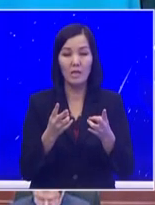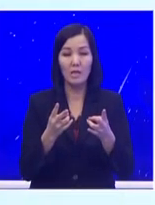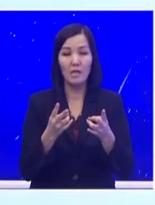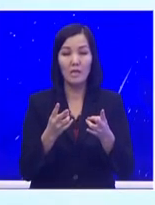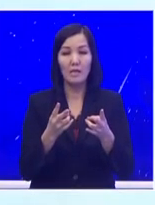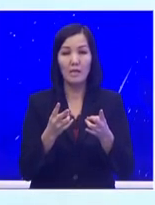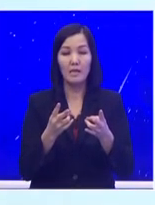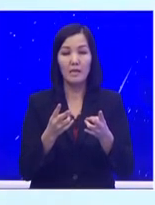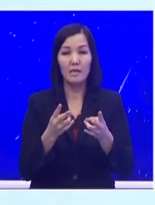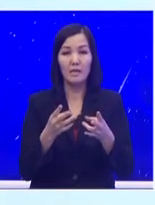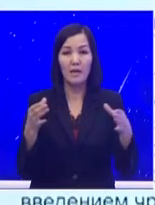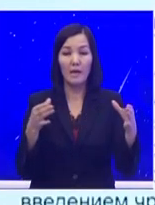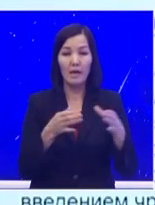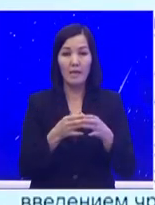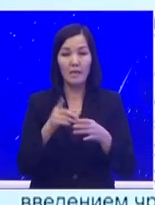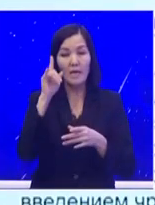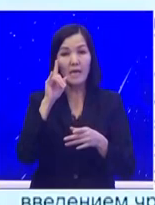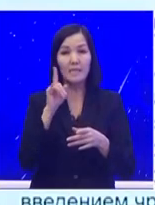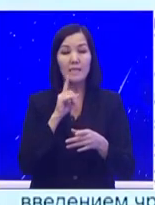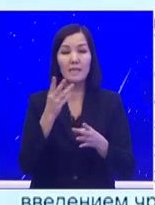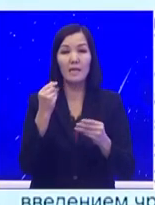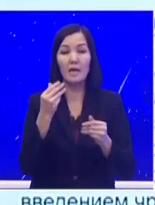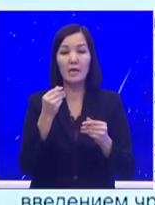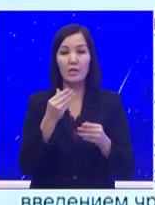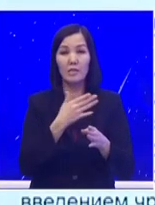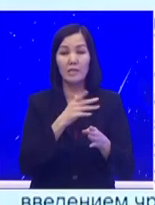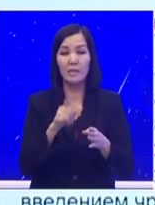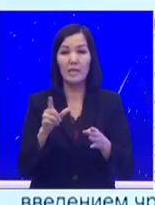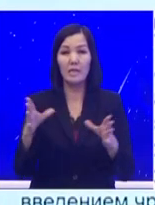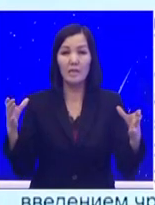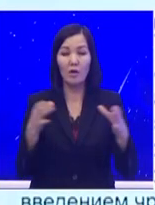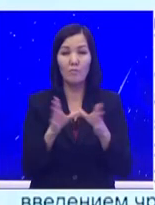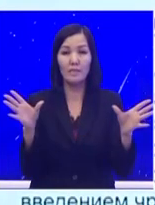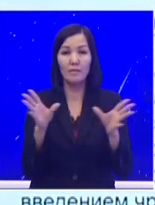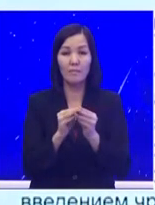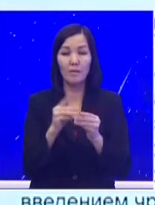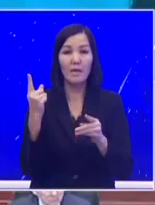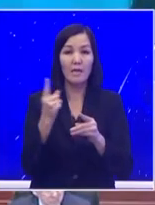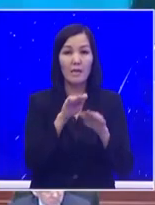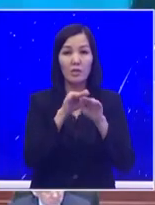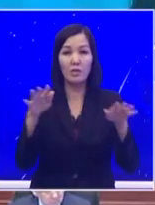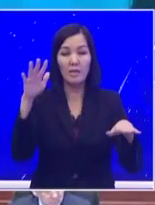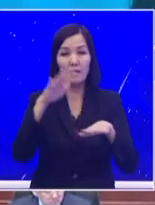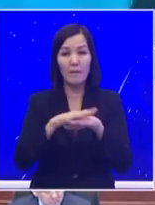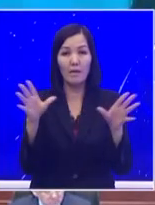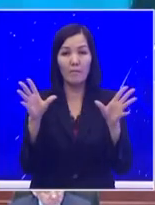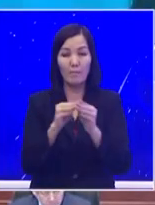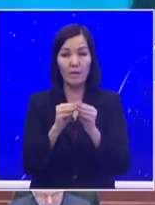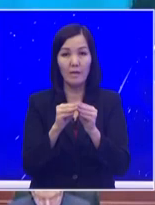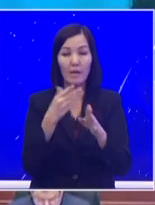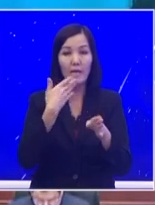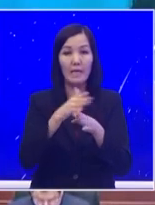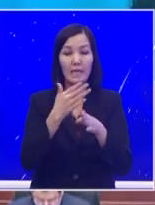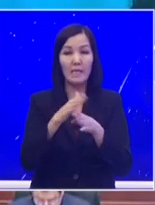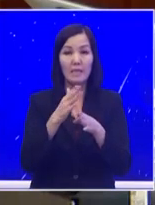қажет. Агенттік Қазақстан қаржыгерлерінің қауымдастығымен, екінші деңгейдегі банктермен және кредит